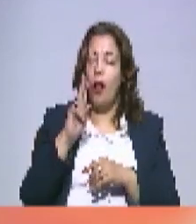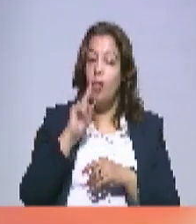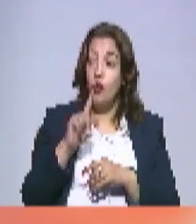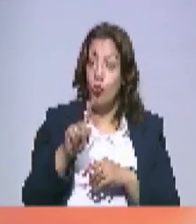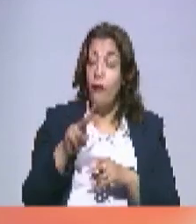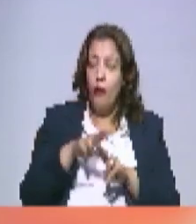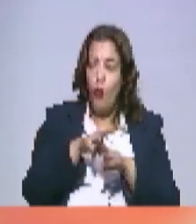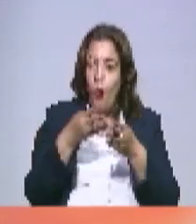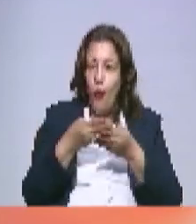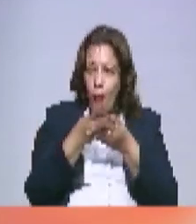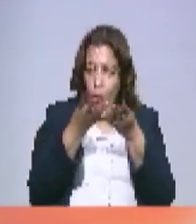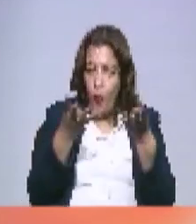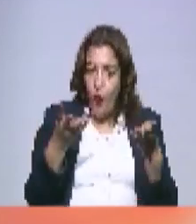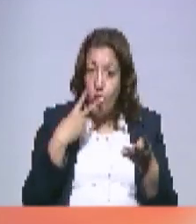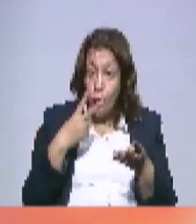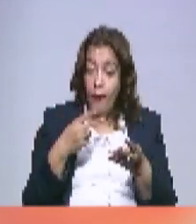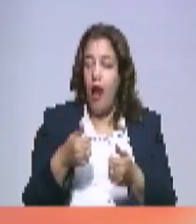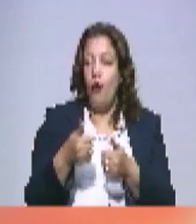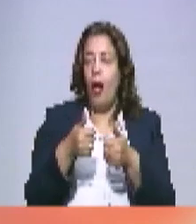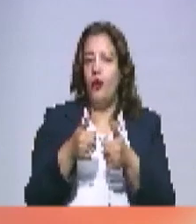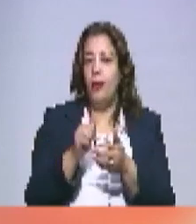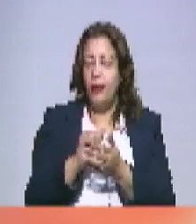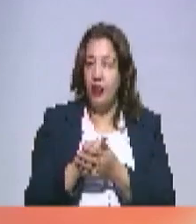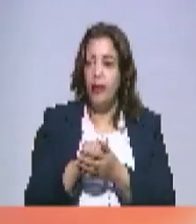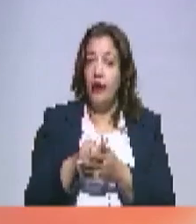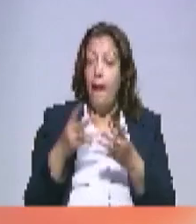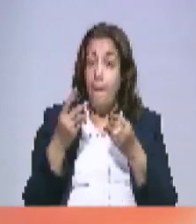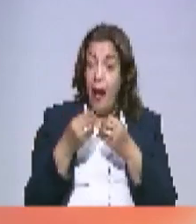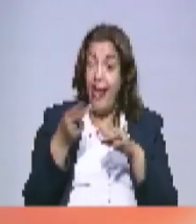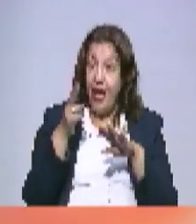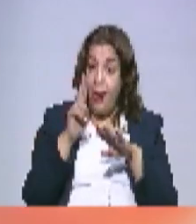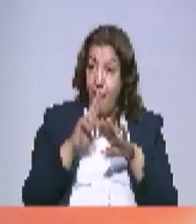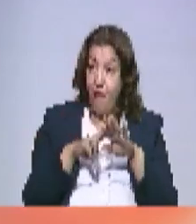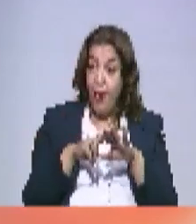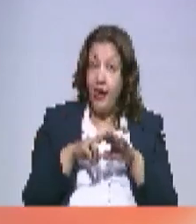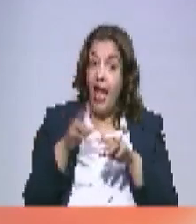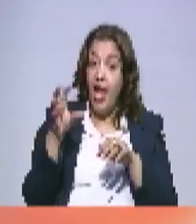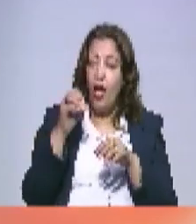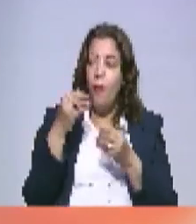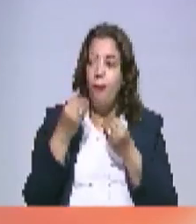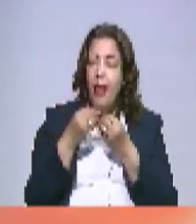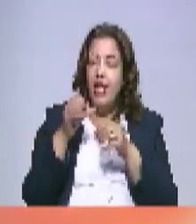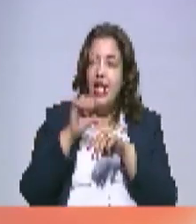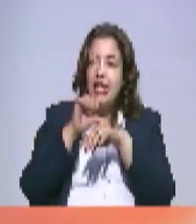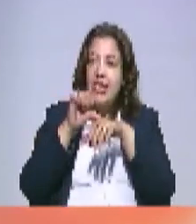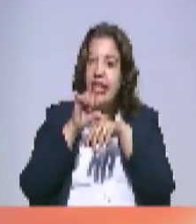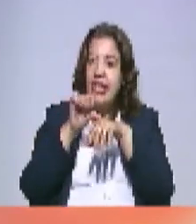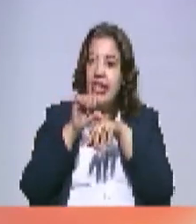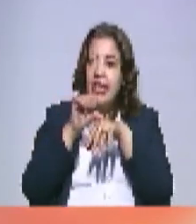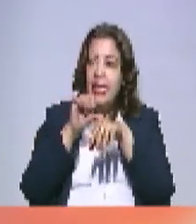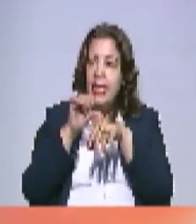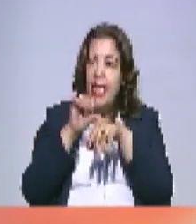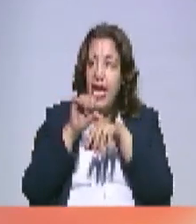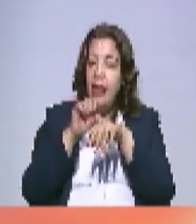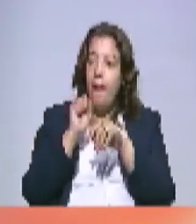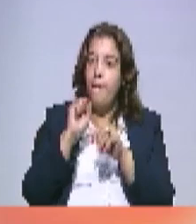ازاي. خلاص احنا معانا كده برضو، ما ننساش بقى هناخد معانا شويه زيت زيتون.